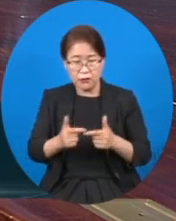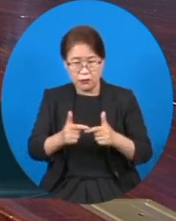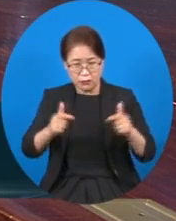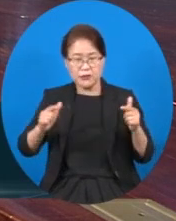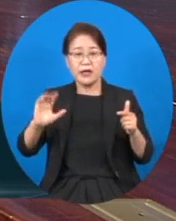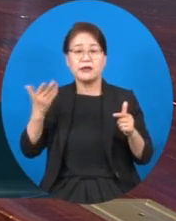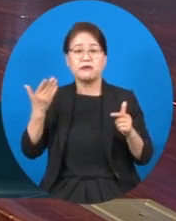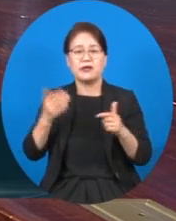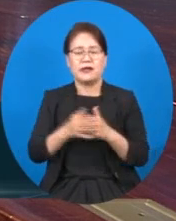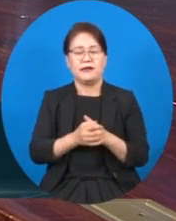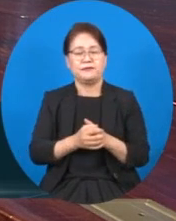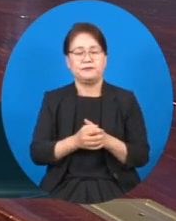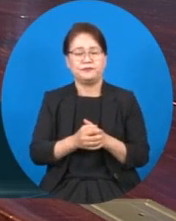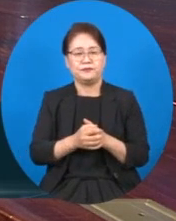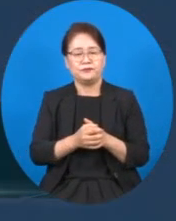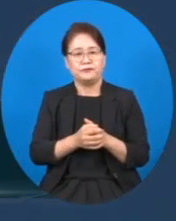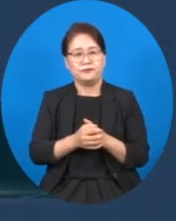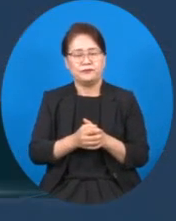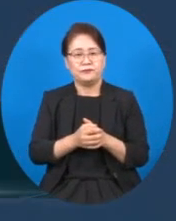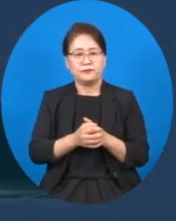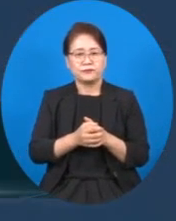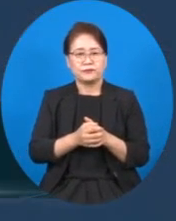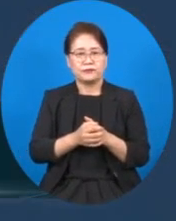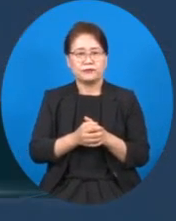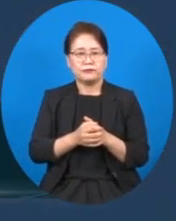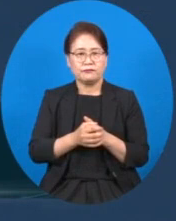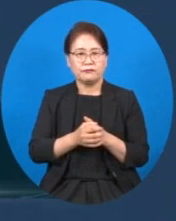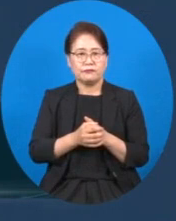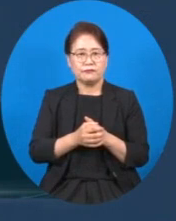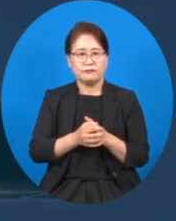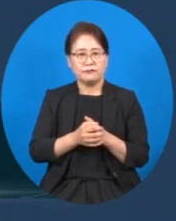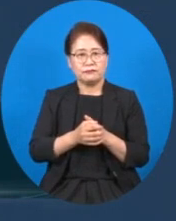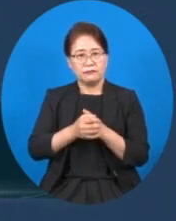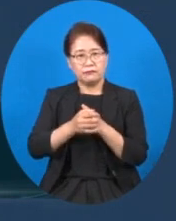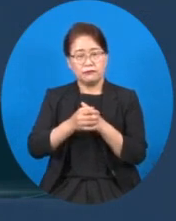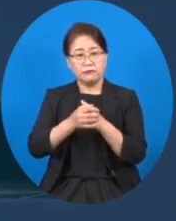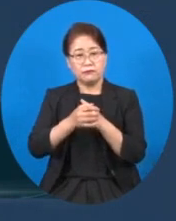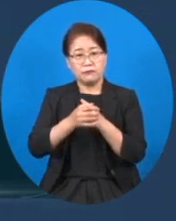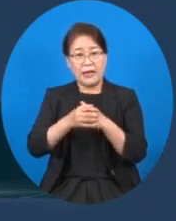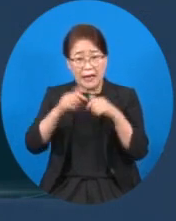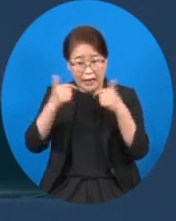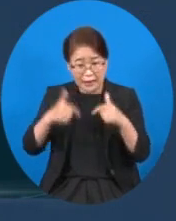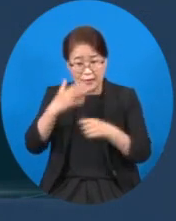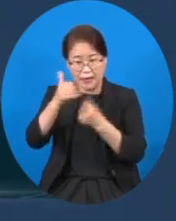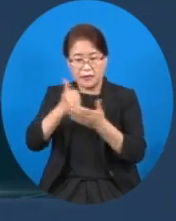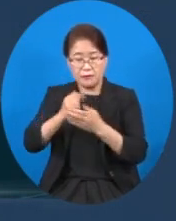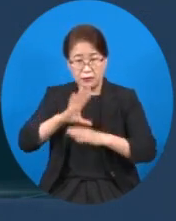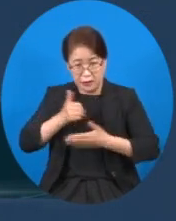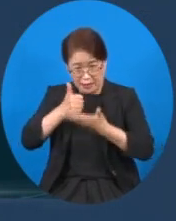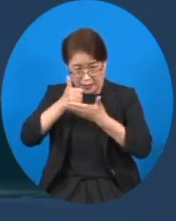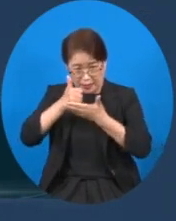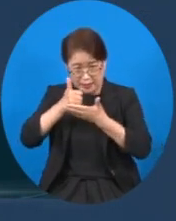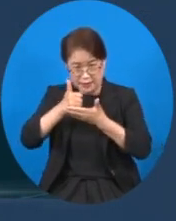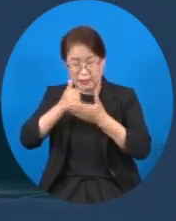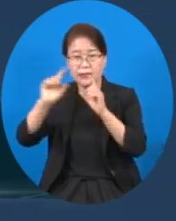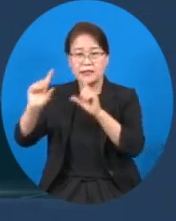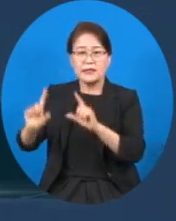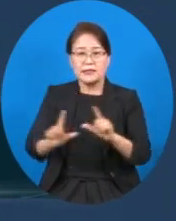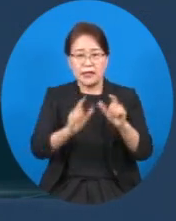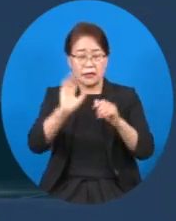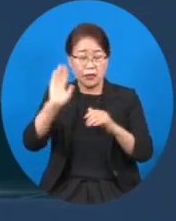자, 3절의 하반절의 말씀을 보아도 3대가 항상 하나님을 경외하는 삶을 살아가게